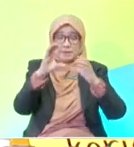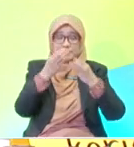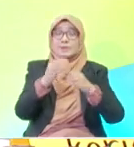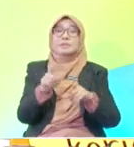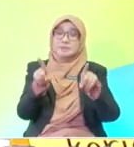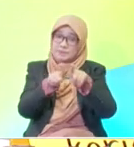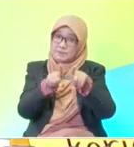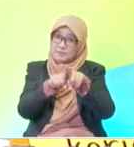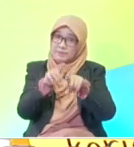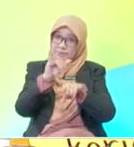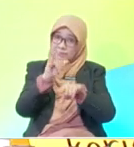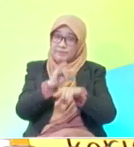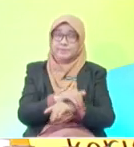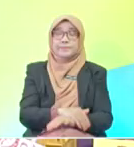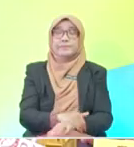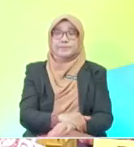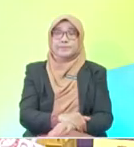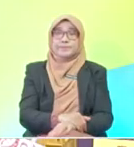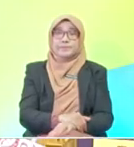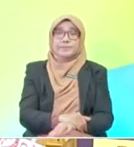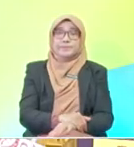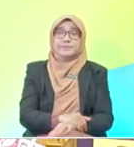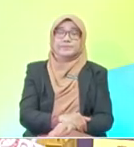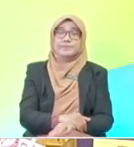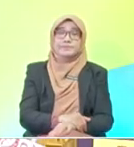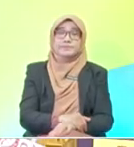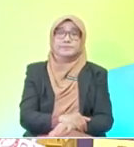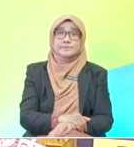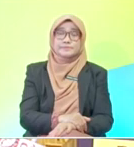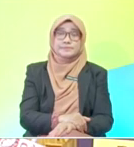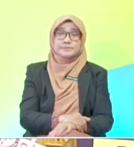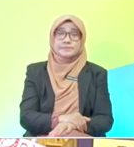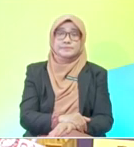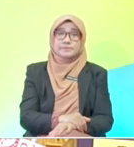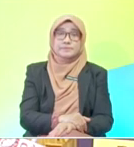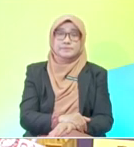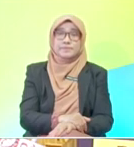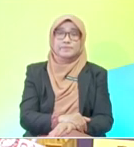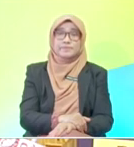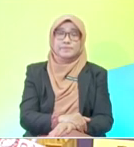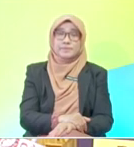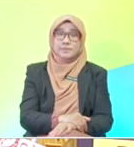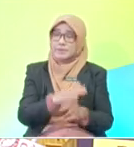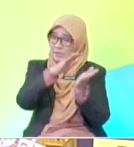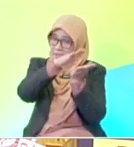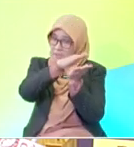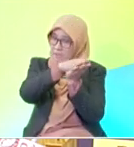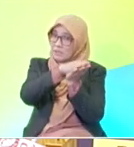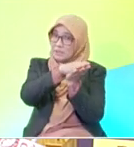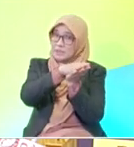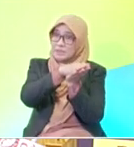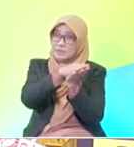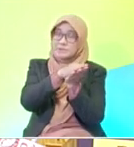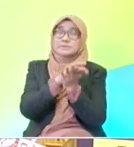boleh buat sama-sama kalau dah sediakan barang tadi. Okey, kita lekatkan. Tampalkan. Pastikan sama. Okey. Dah